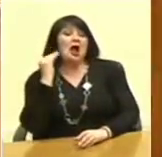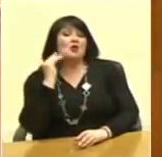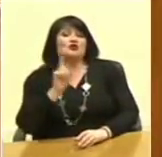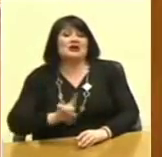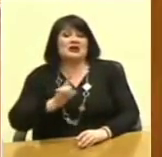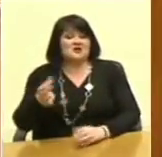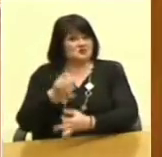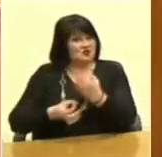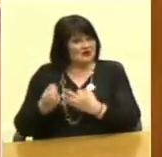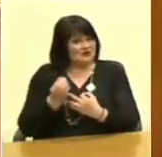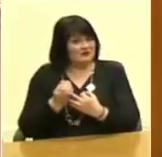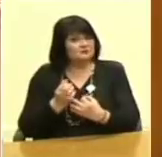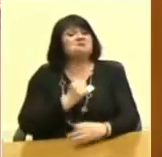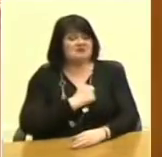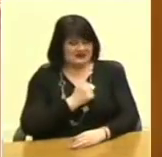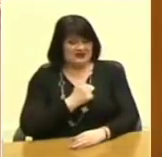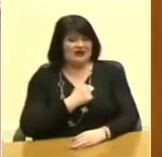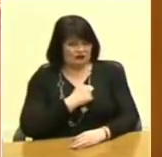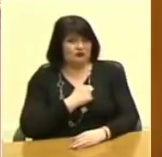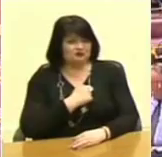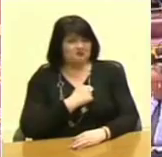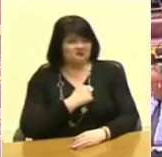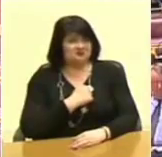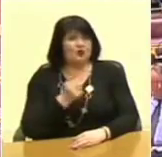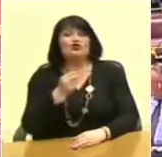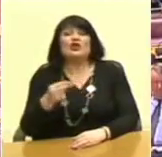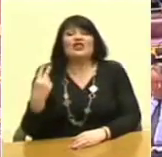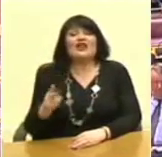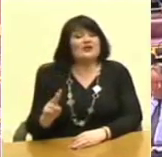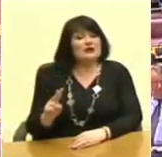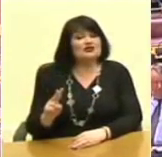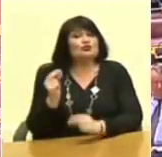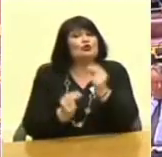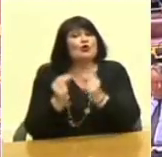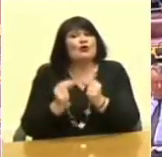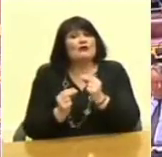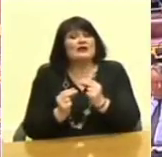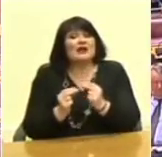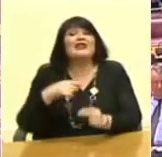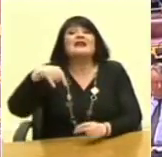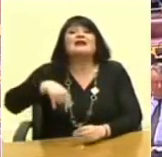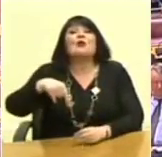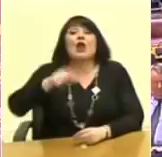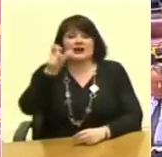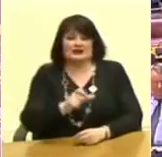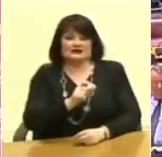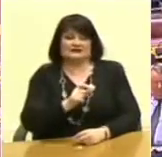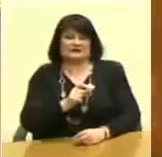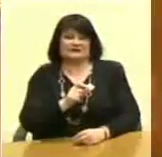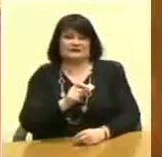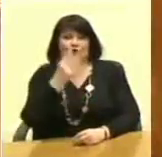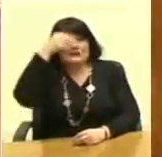σήμερα, πίστηκα πλήρως ότι το θέμα σας, το πρόβλημά σας δεν είναι ο Πολάκης. Είναι ο